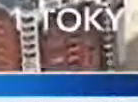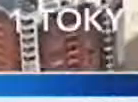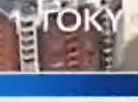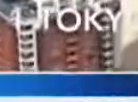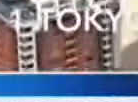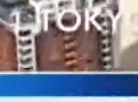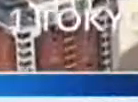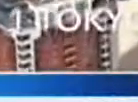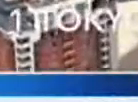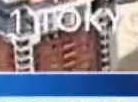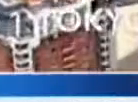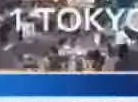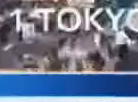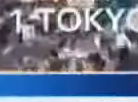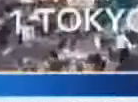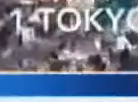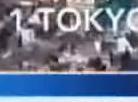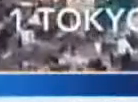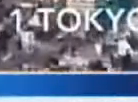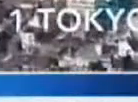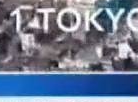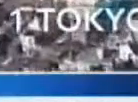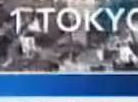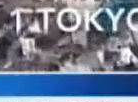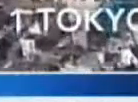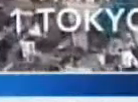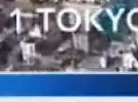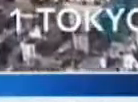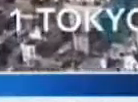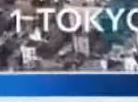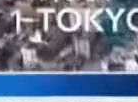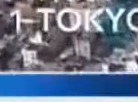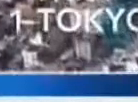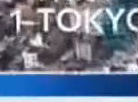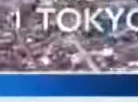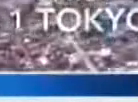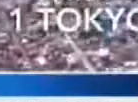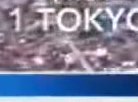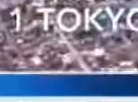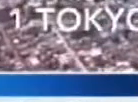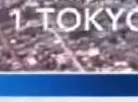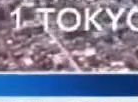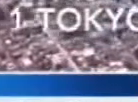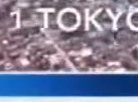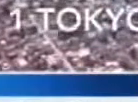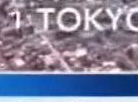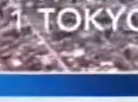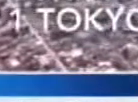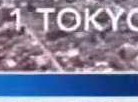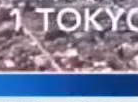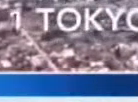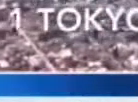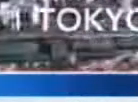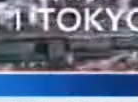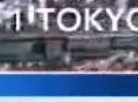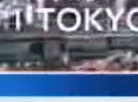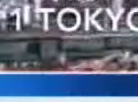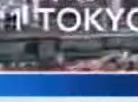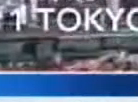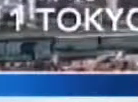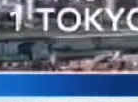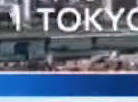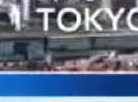po, around 57,000 po ang mga considered na OFWs at ang malaking porsyento naman po